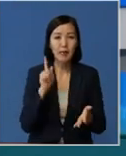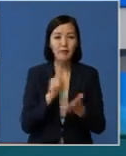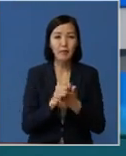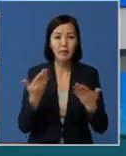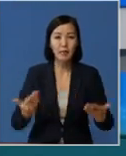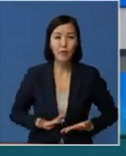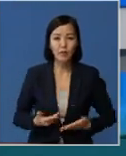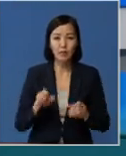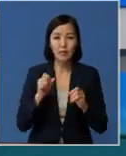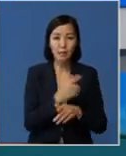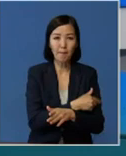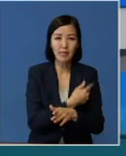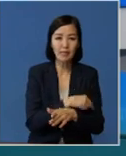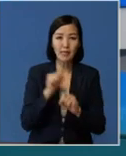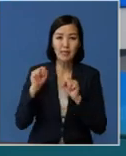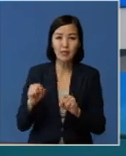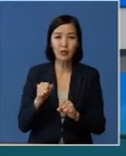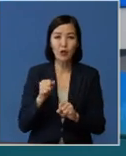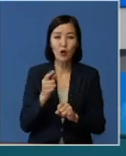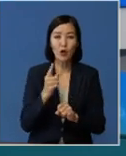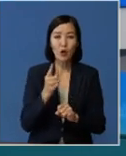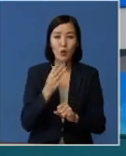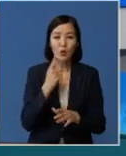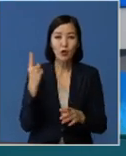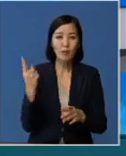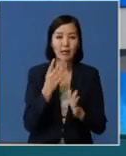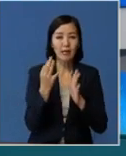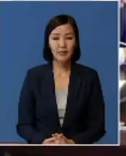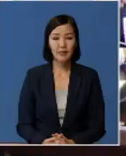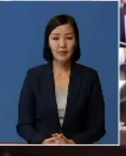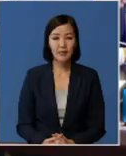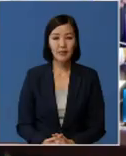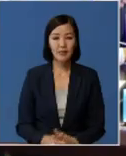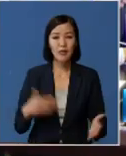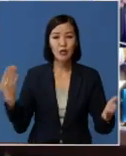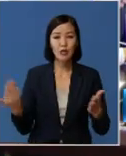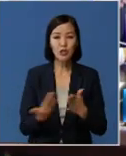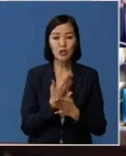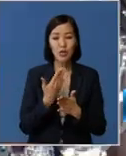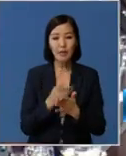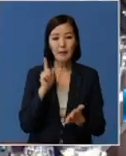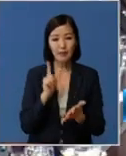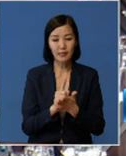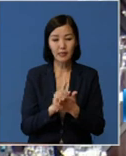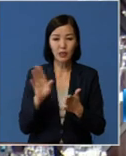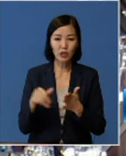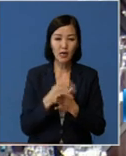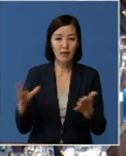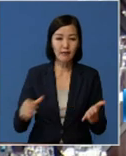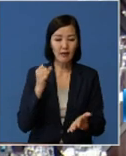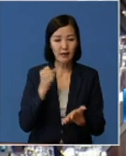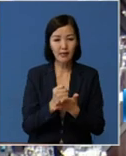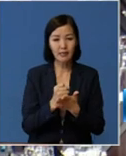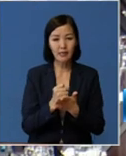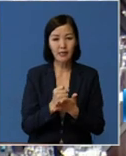әлеуметтік медициналық сақтандыру мен ұлттық бірыңғай тестілеу мәселелері талқыланды. Жаңа жүйе жаңа міндеттер. 2020 жылдан бастап